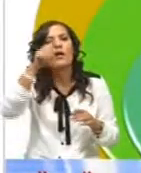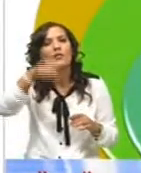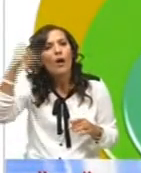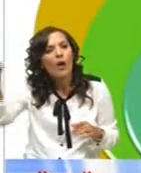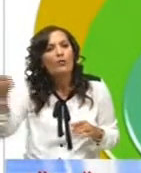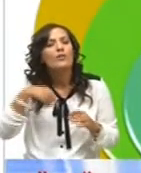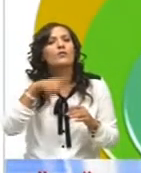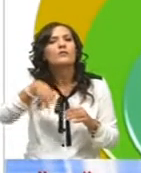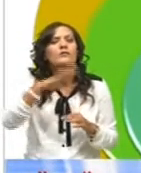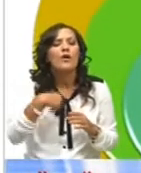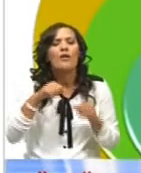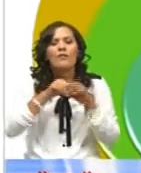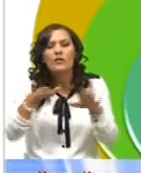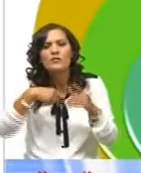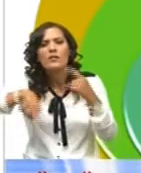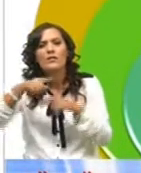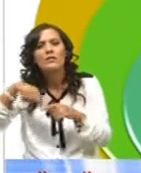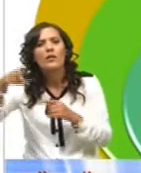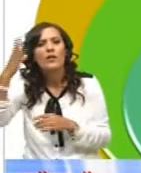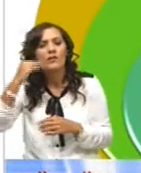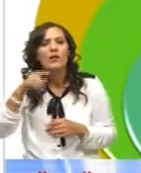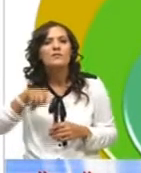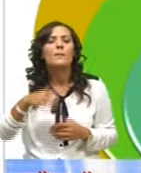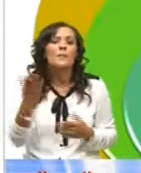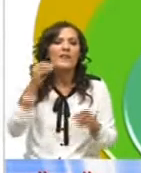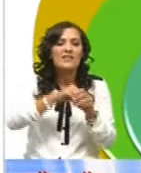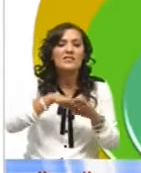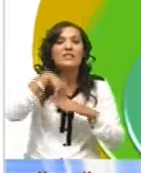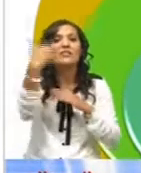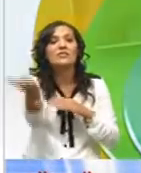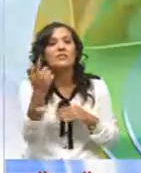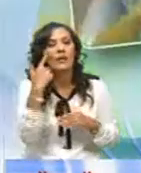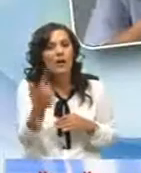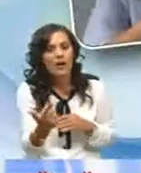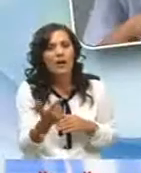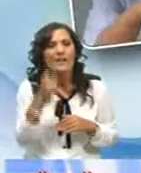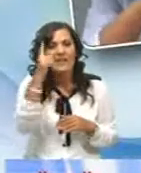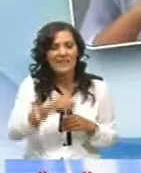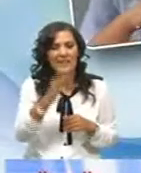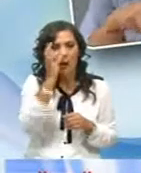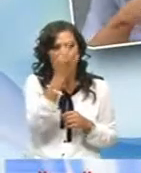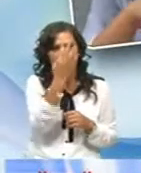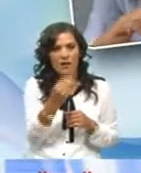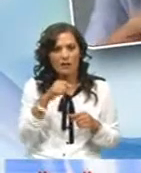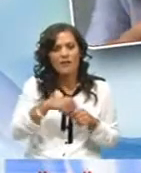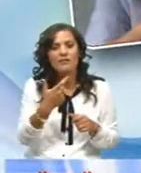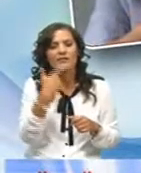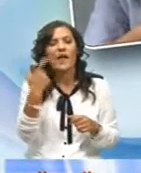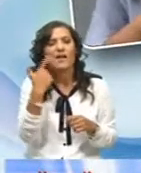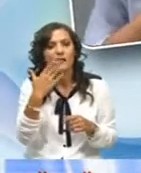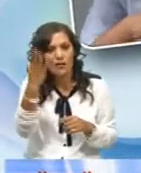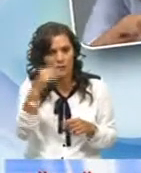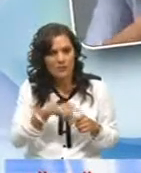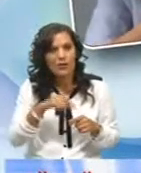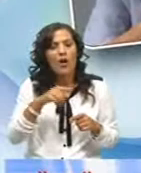köklü sayılar öğreneceksin sonra fonksiyon öğreneceksin ya da içten dışa doğru Yani önce işte tarih